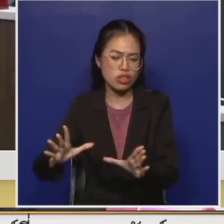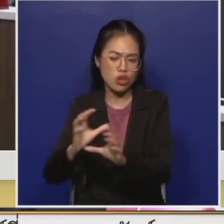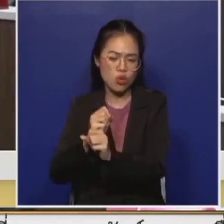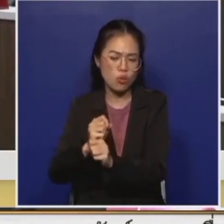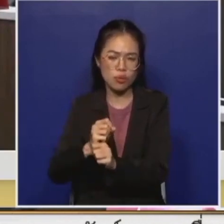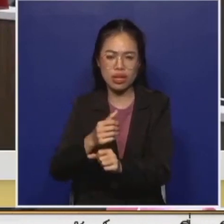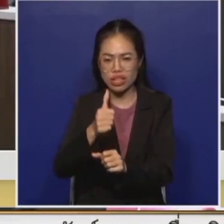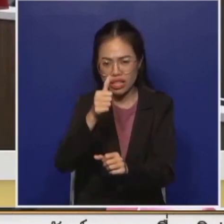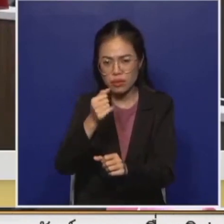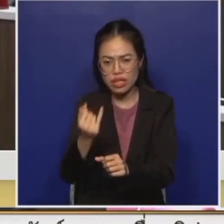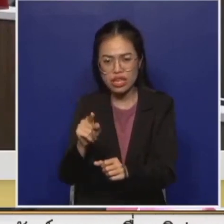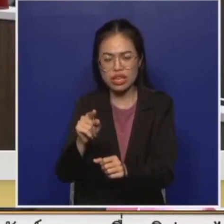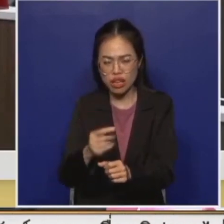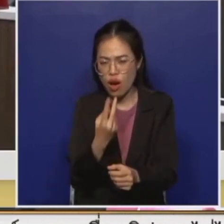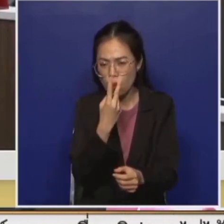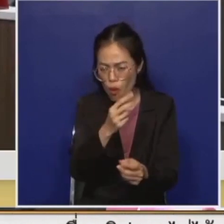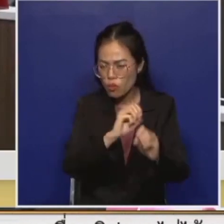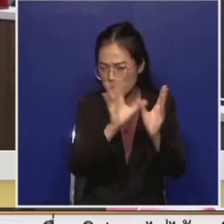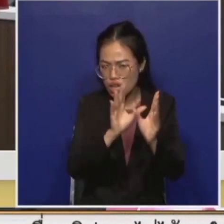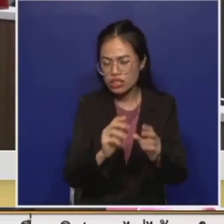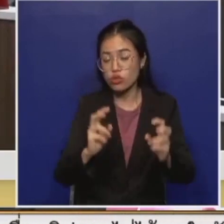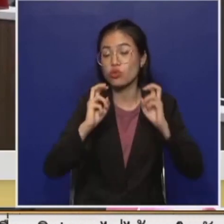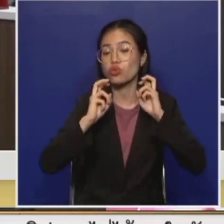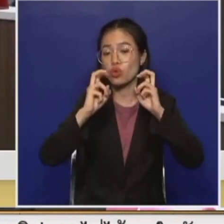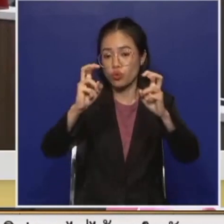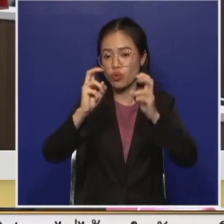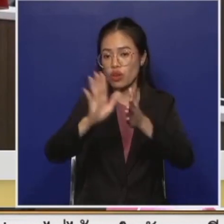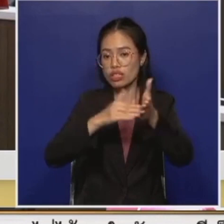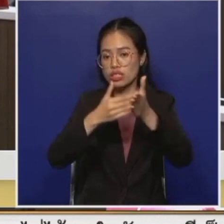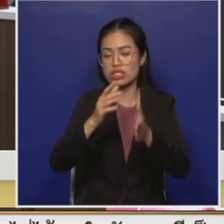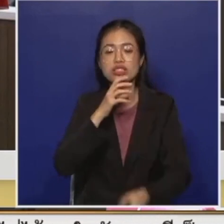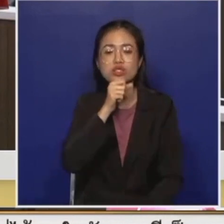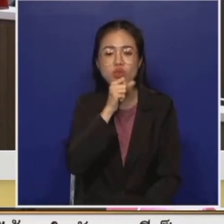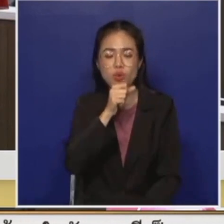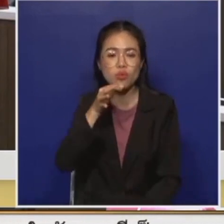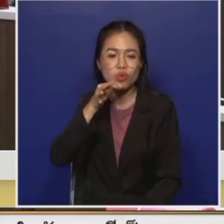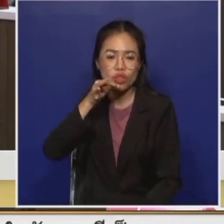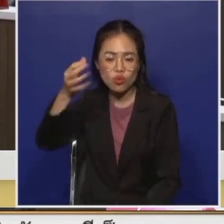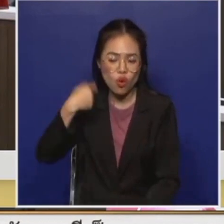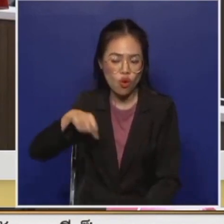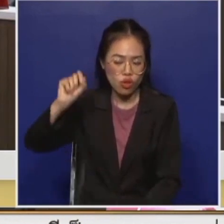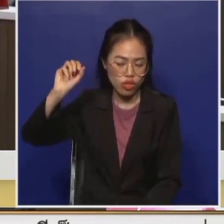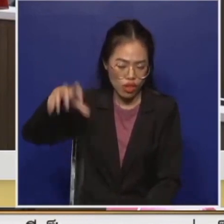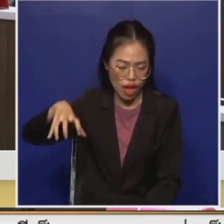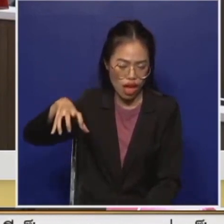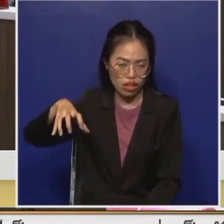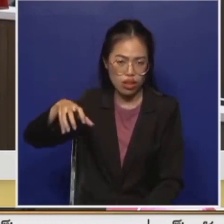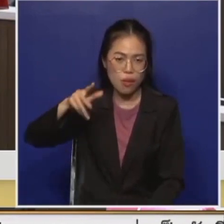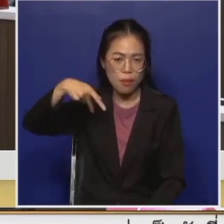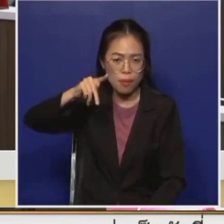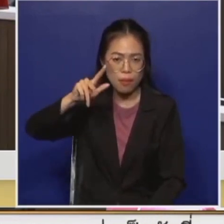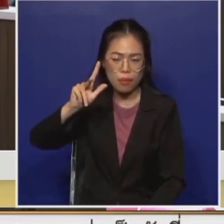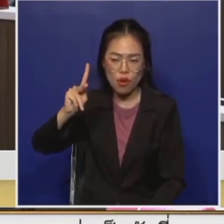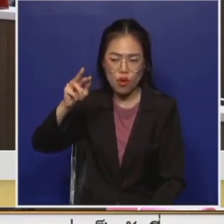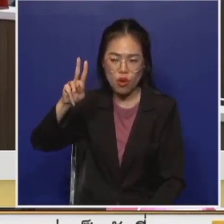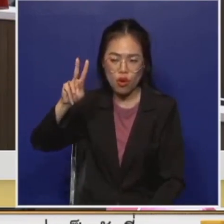นบเฟฟ้าสายสส่มครับแม้ว่าจะอยู่ในกระบวนการขการฟ้องห ornamentsท่านคไมรอความพิภาษาท่านรีบจั